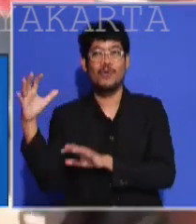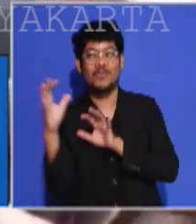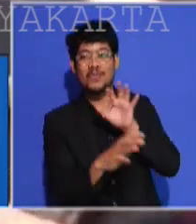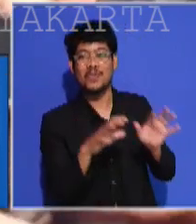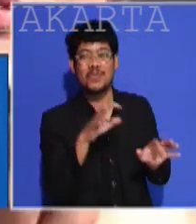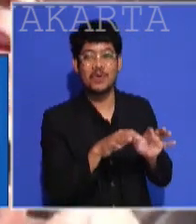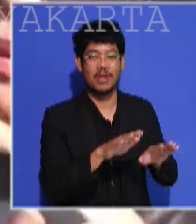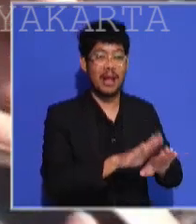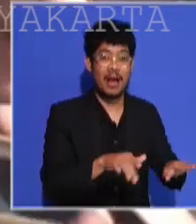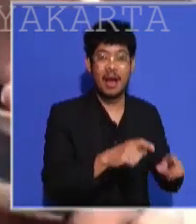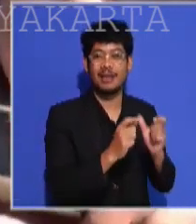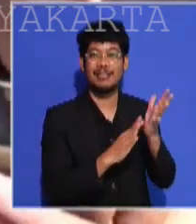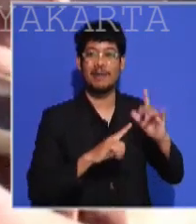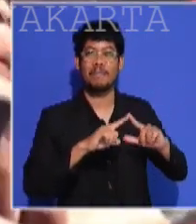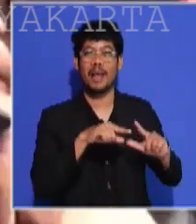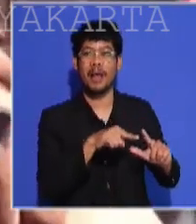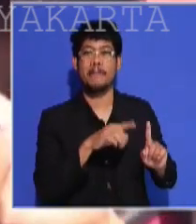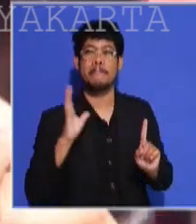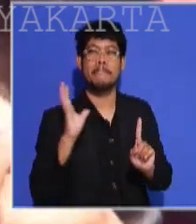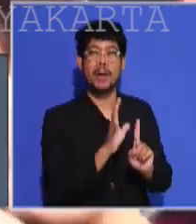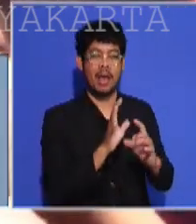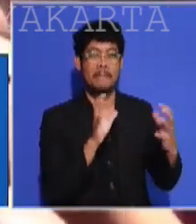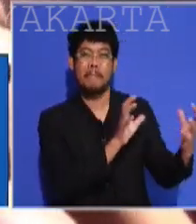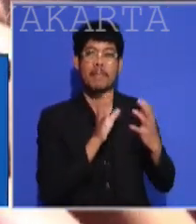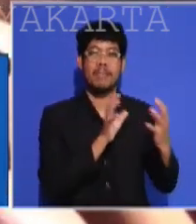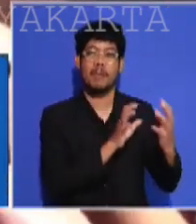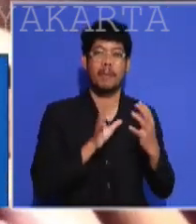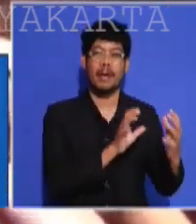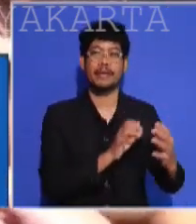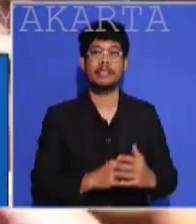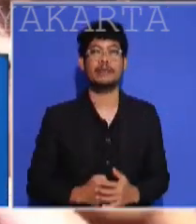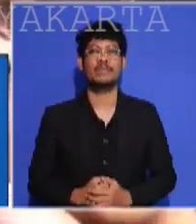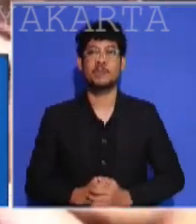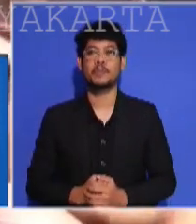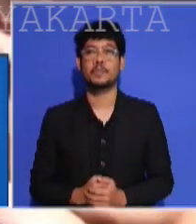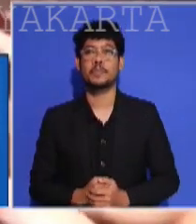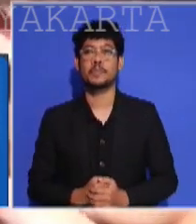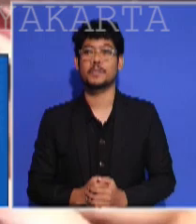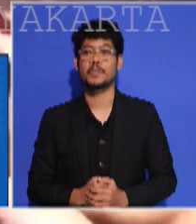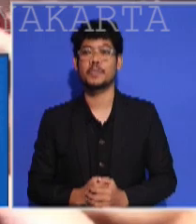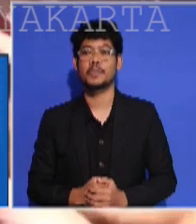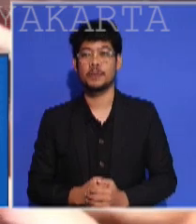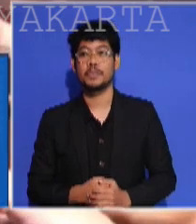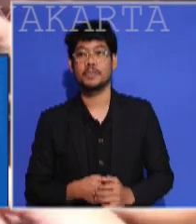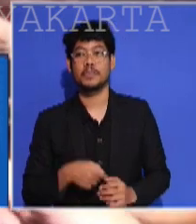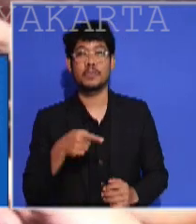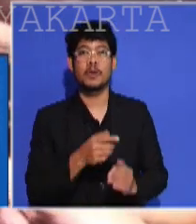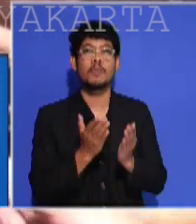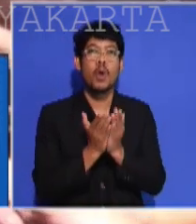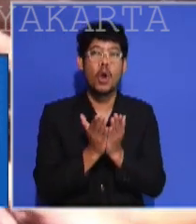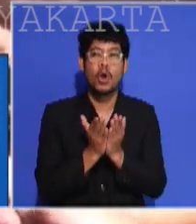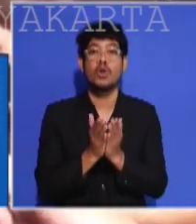tawuran penusukan yang penusukan tadi pagi ada laporan berkaitan dengan tawuran perkelayan Mohon doanya kita sudah